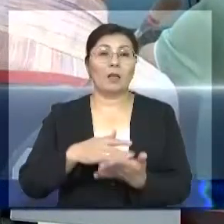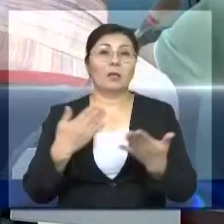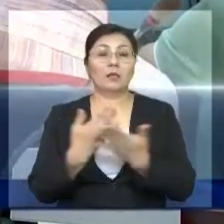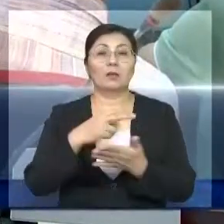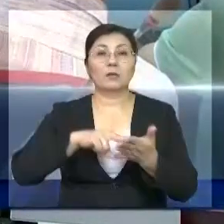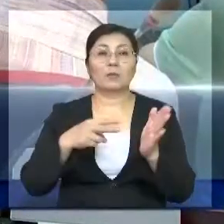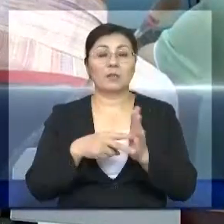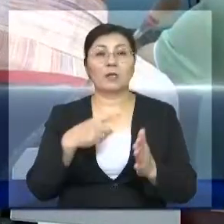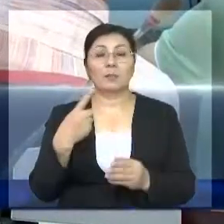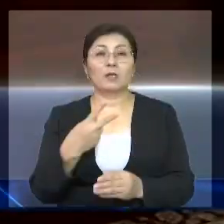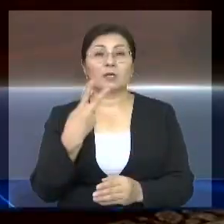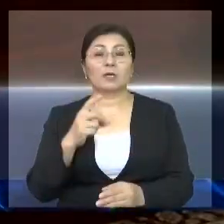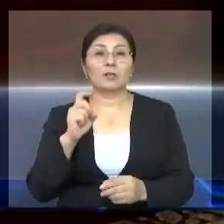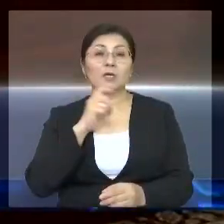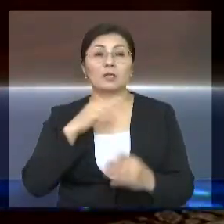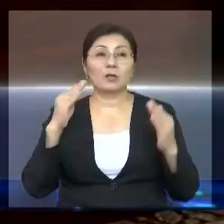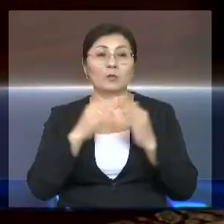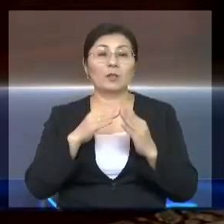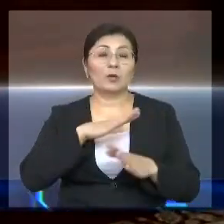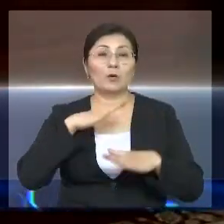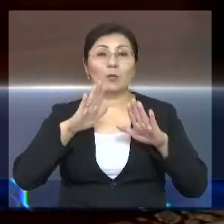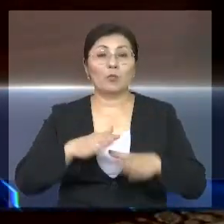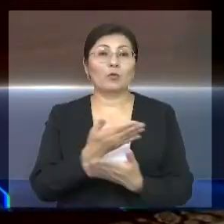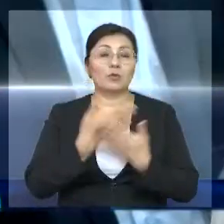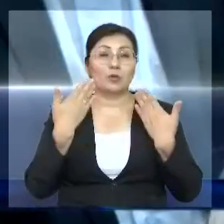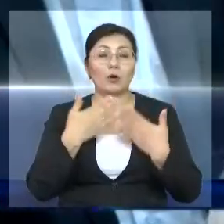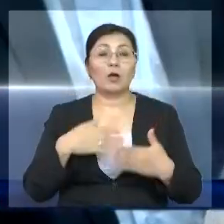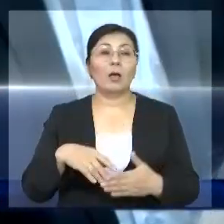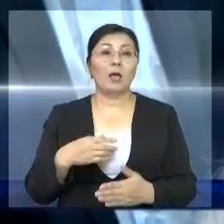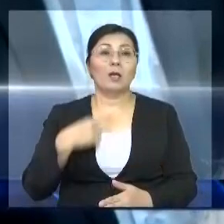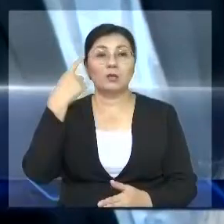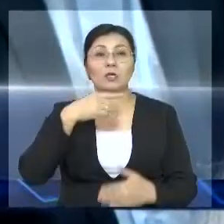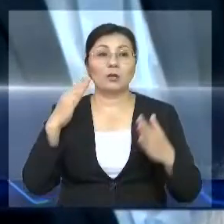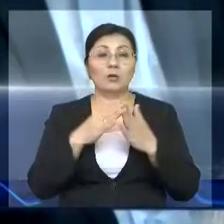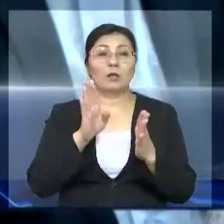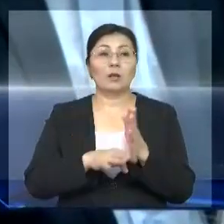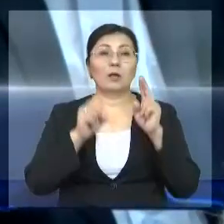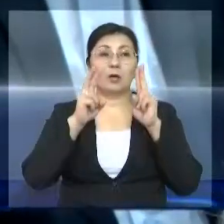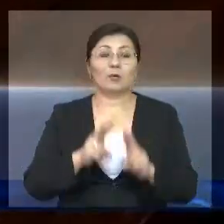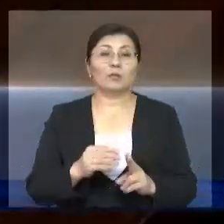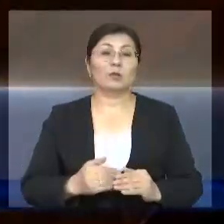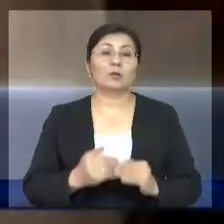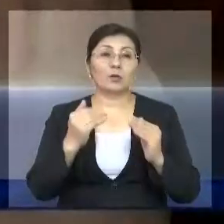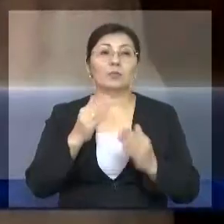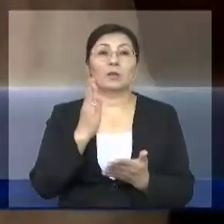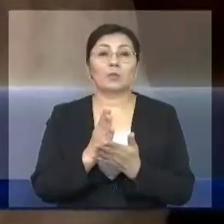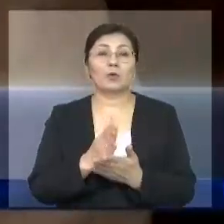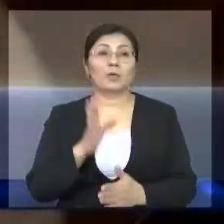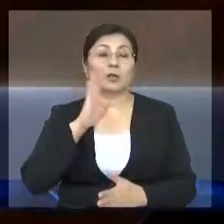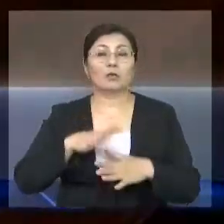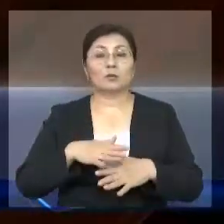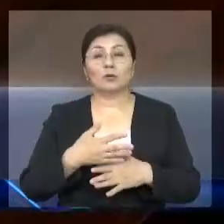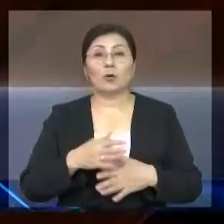жоспарында бір және екі қабатты үйлерге көп орын жоқ, бірақ саны аз жер үйлер мен коттедждердің қауіпсіздігі жоғары деңгейде болмақ. Су тасқыны